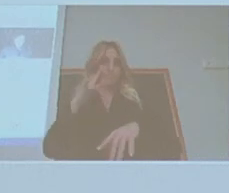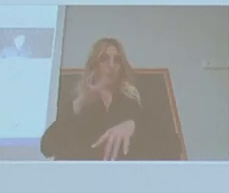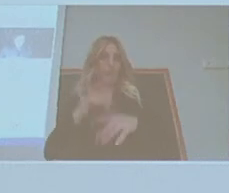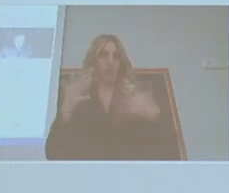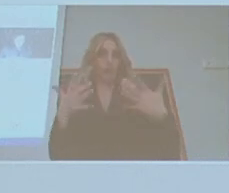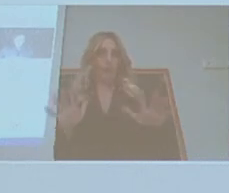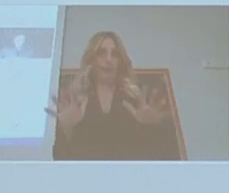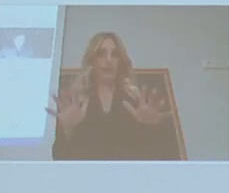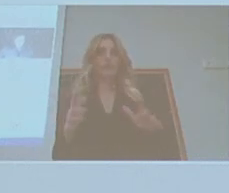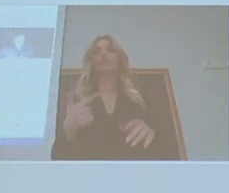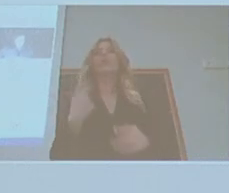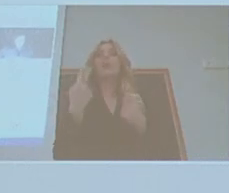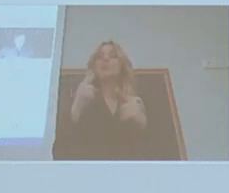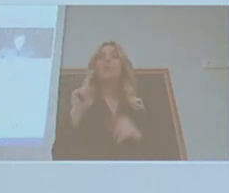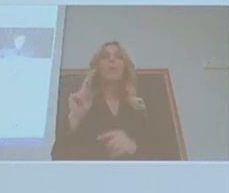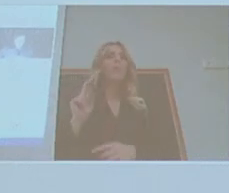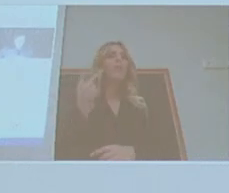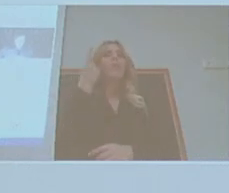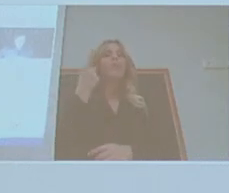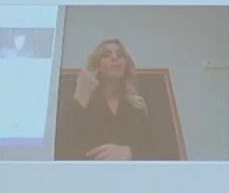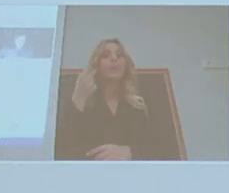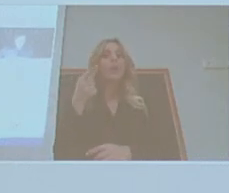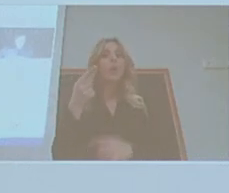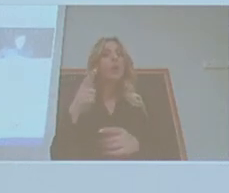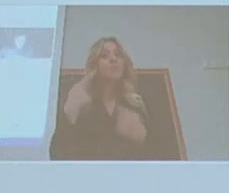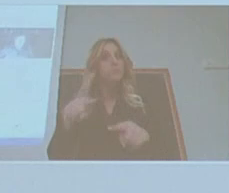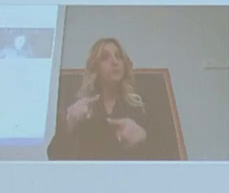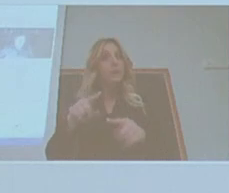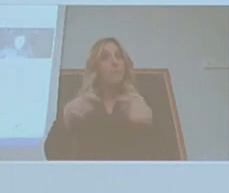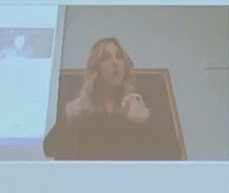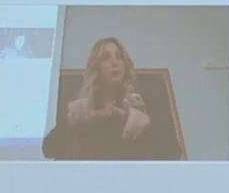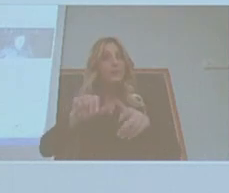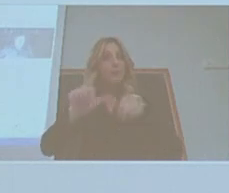non è la sola, non è l'unica fonte di questi grandi cambiamenti.